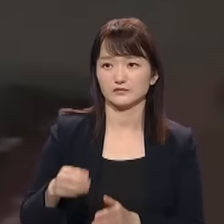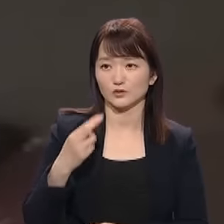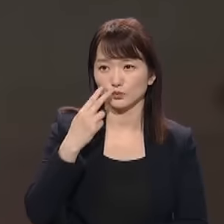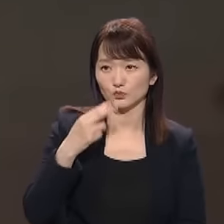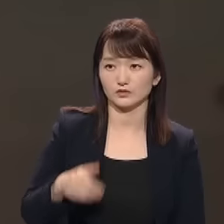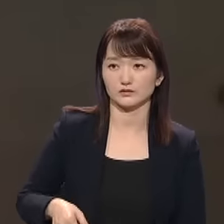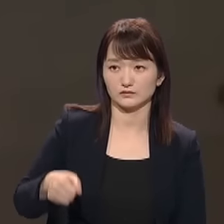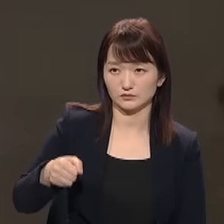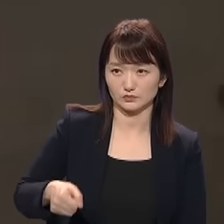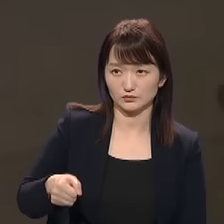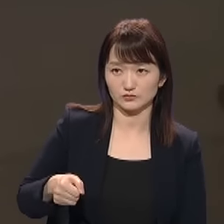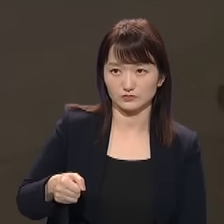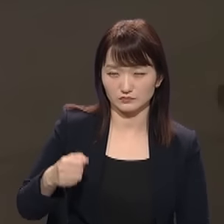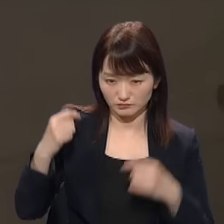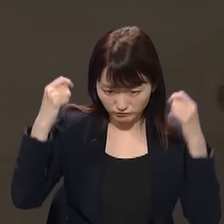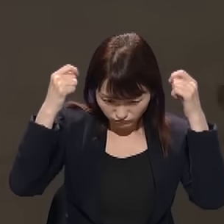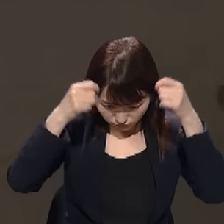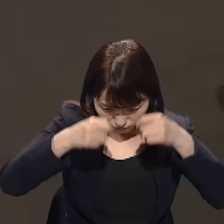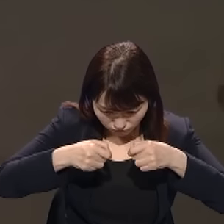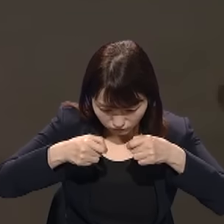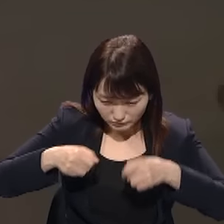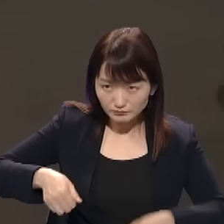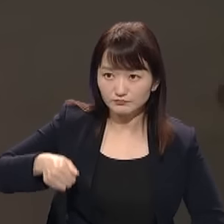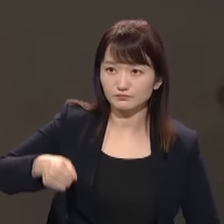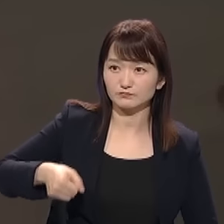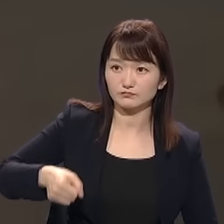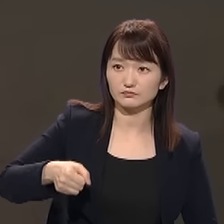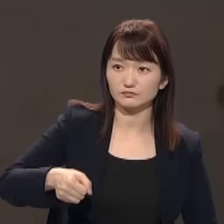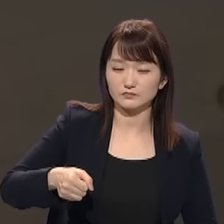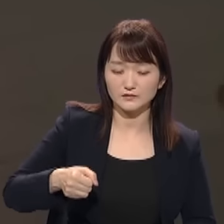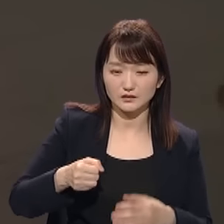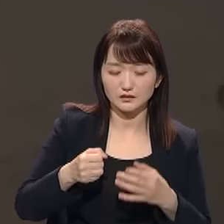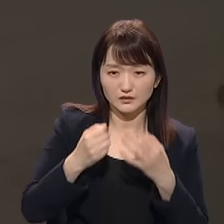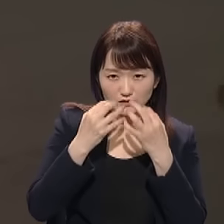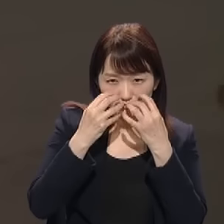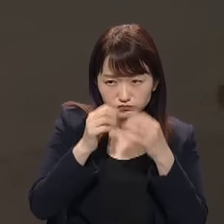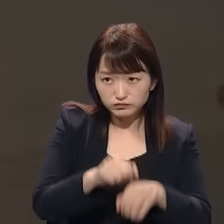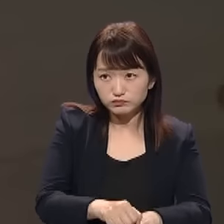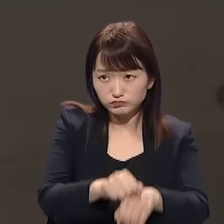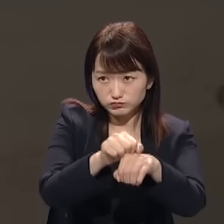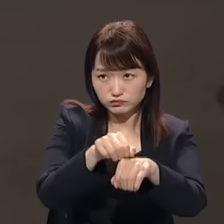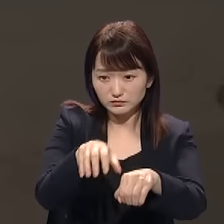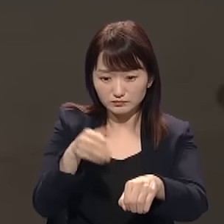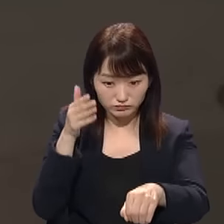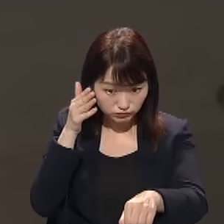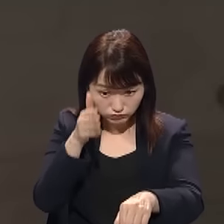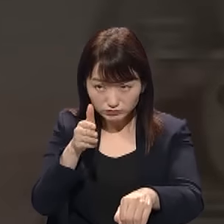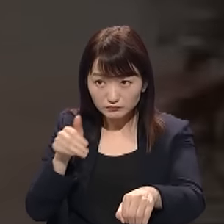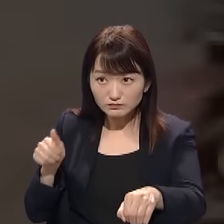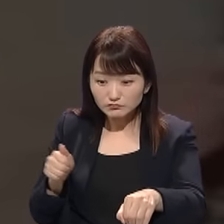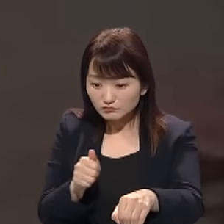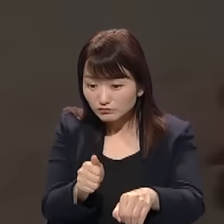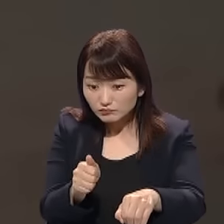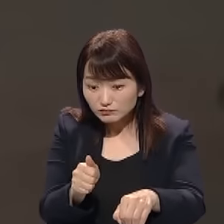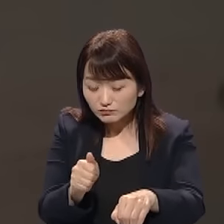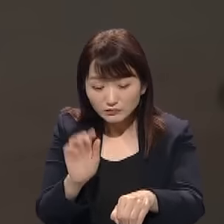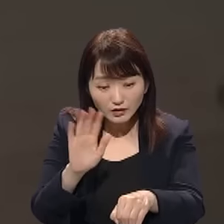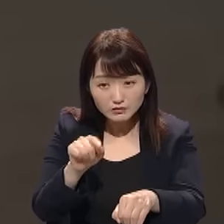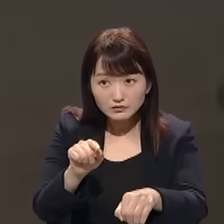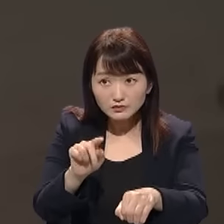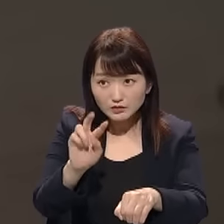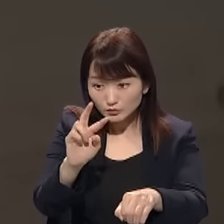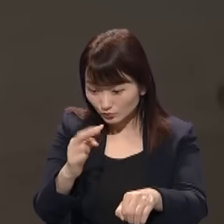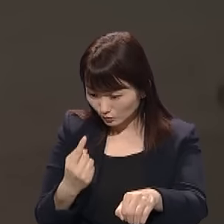남자. 점퍼에 달린 후드를 푹 뒤집어 쓰더니 쓰레기 봉투가 쌓인 곳으로 직진. 자, 그런데 여기가 아닌가?